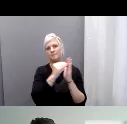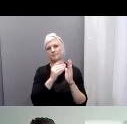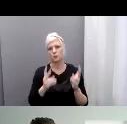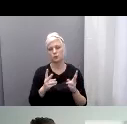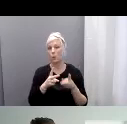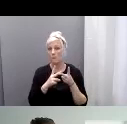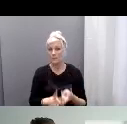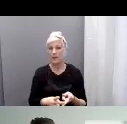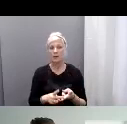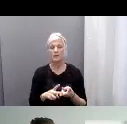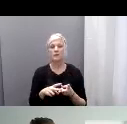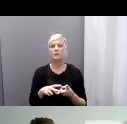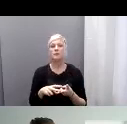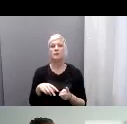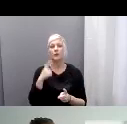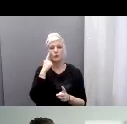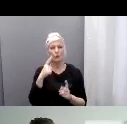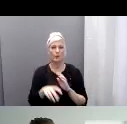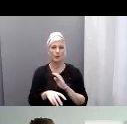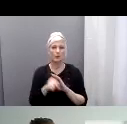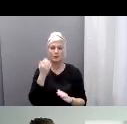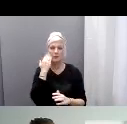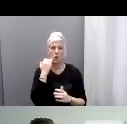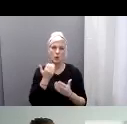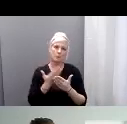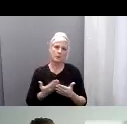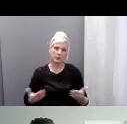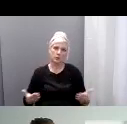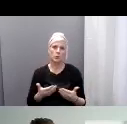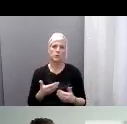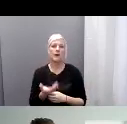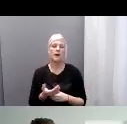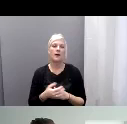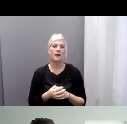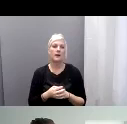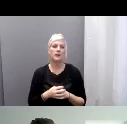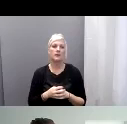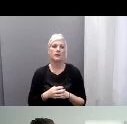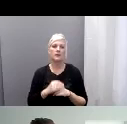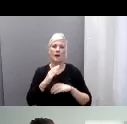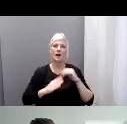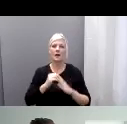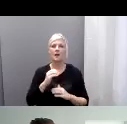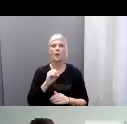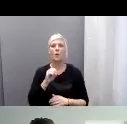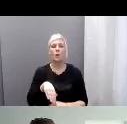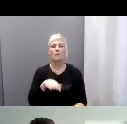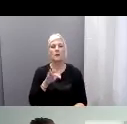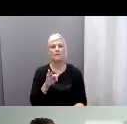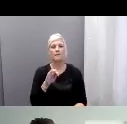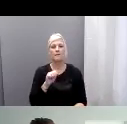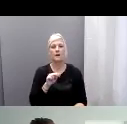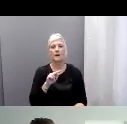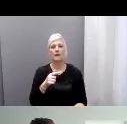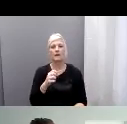igen, som jag tror att jag nämnde under presentationen, är ju också det här när det handlar om fertilitetsbehandling eller